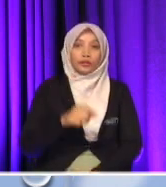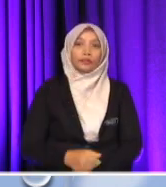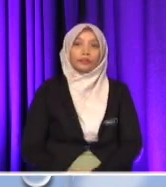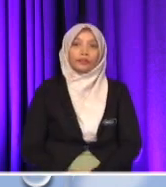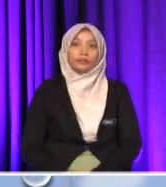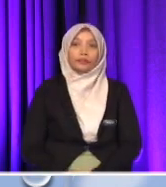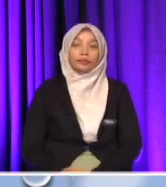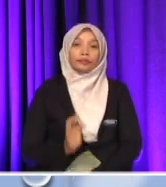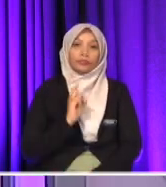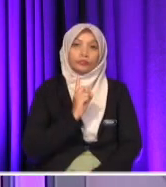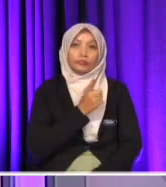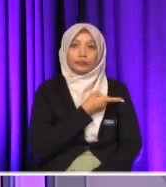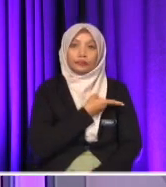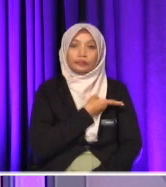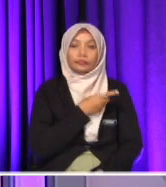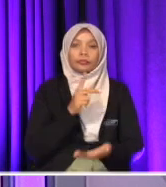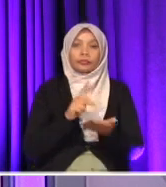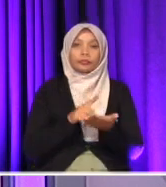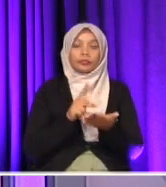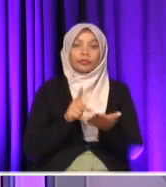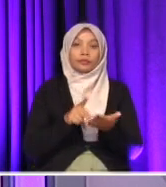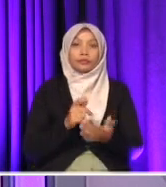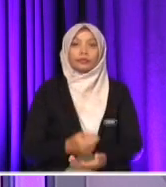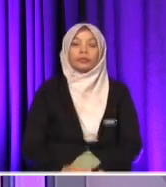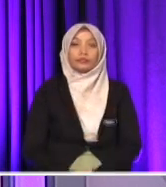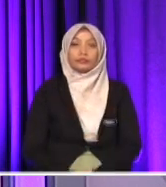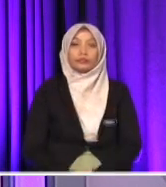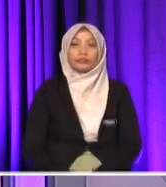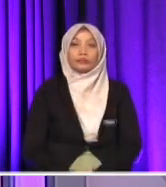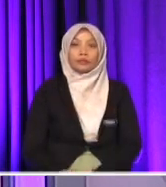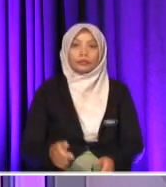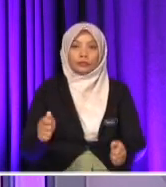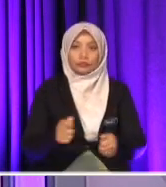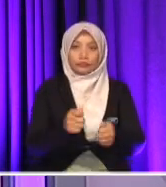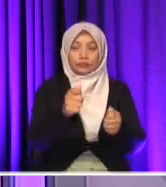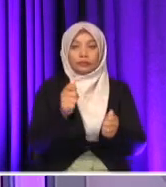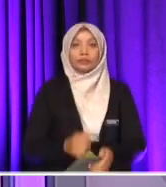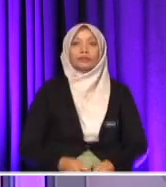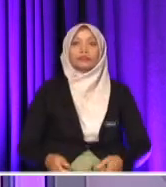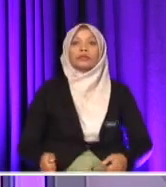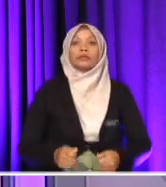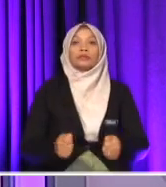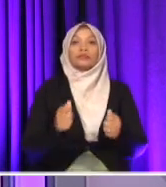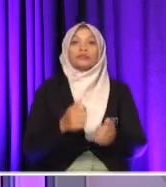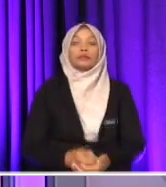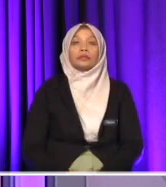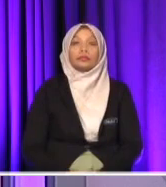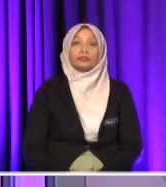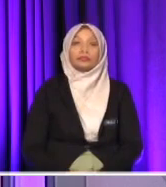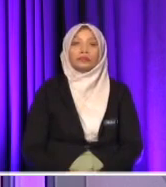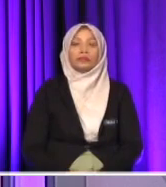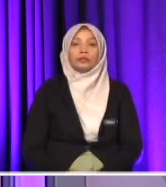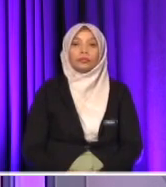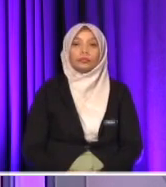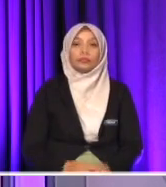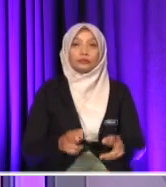Kita arus jumlah, sini ada satu arus yang mengalir pada pearuh dan arus yang mengalir pada perintang tadi.